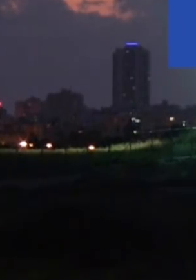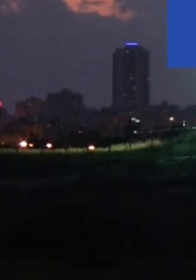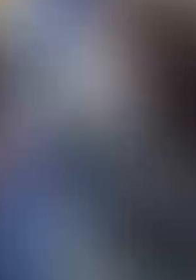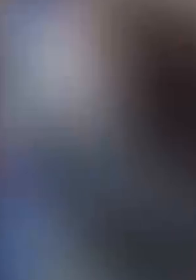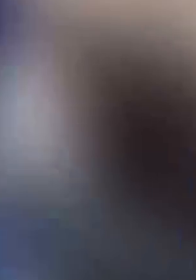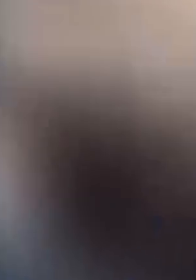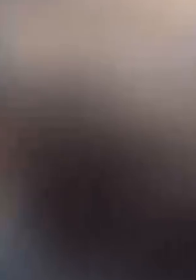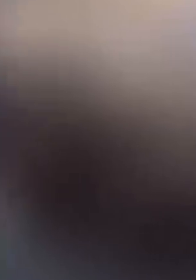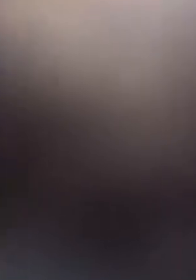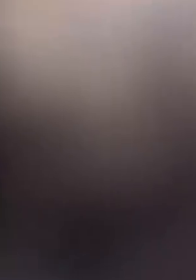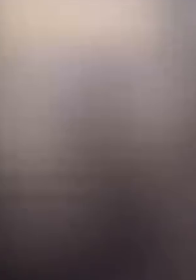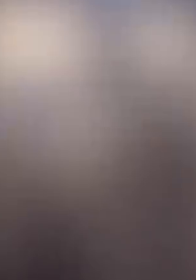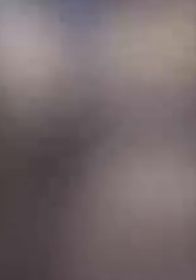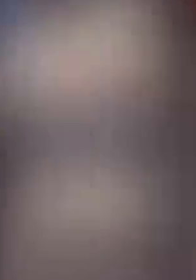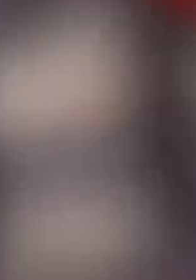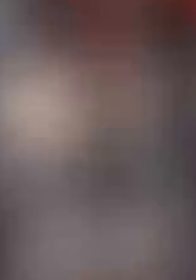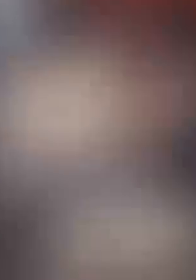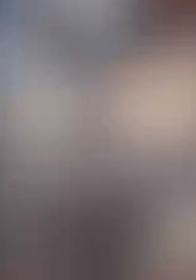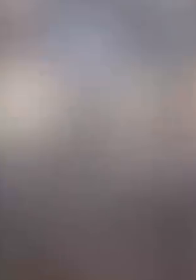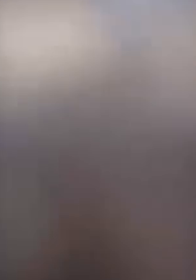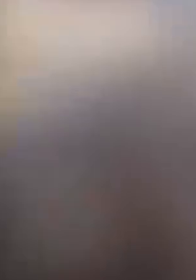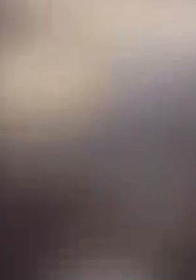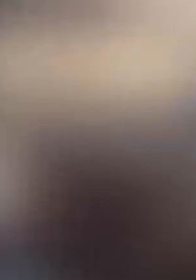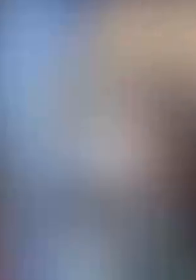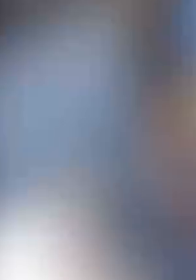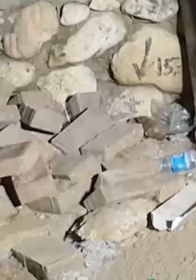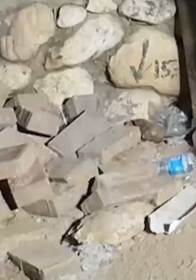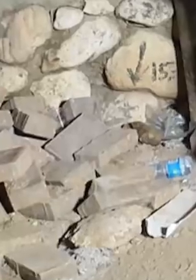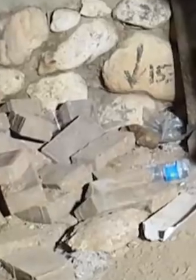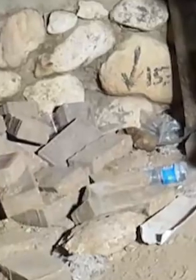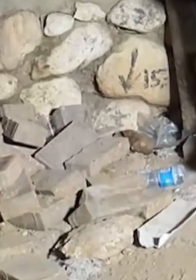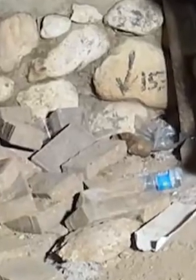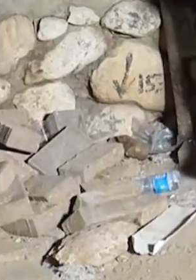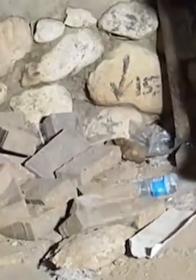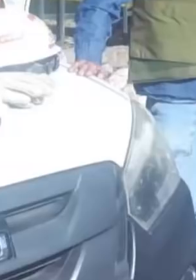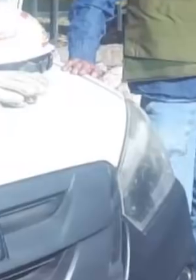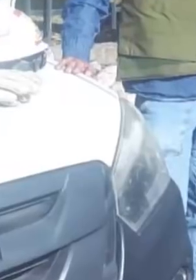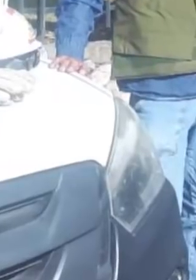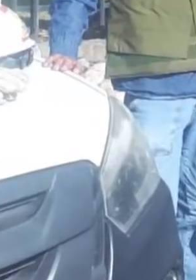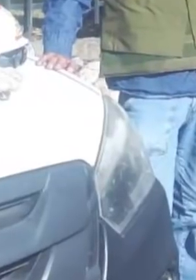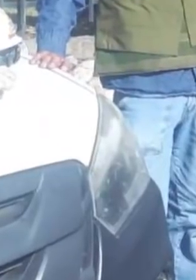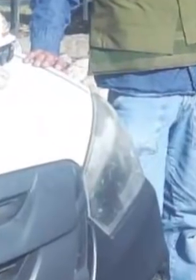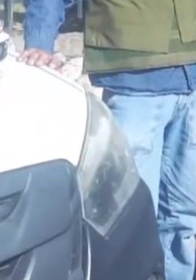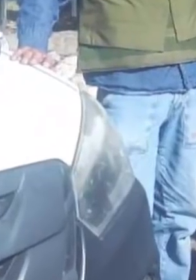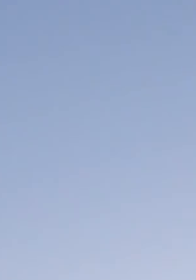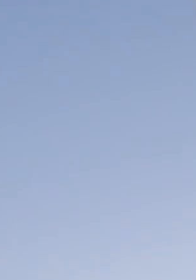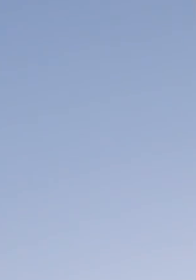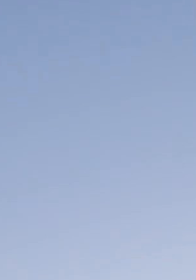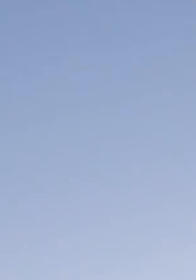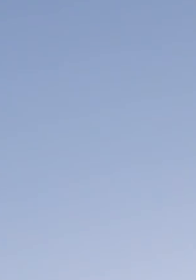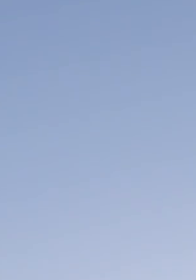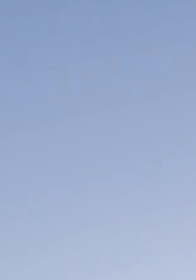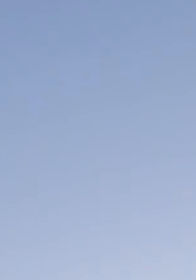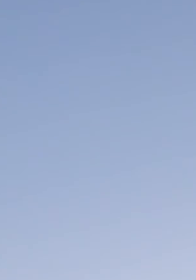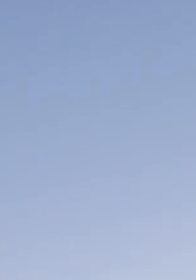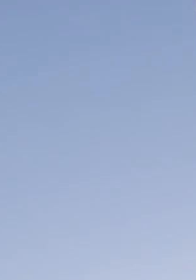בישראל. עבודה גם פיזית, מאומצת, וגם עם כל השכפצים והבגדי עבודה לא פשוט פה. אנו